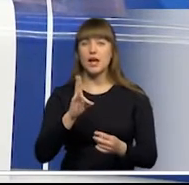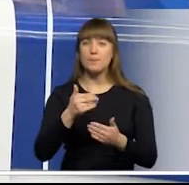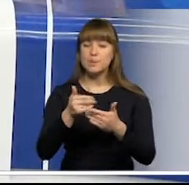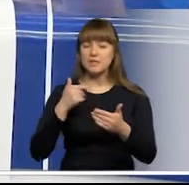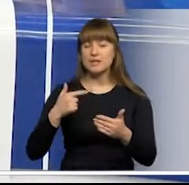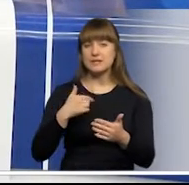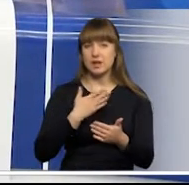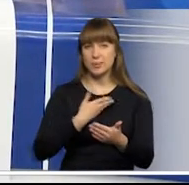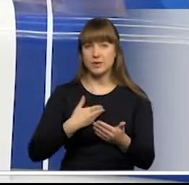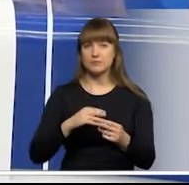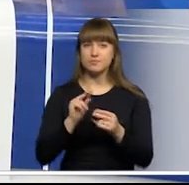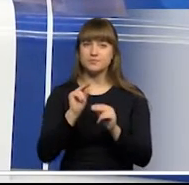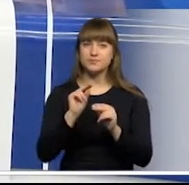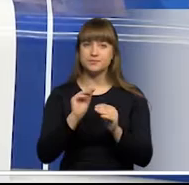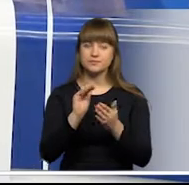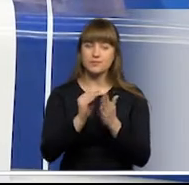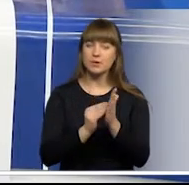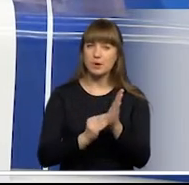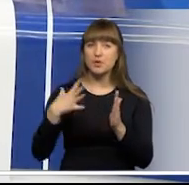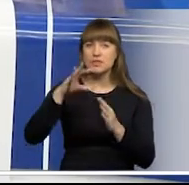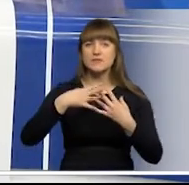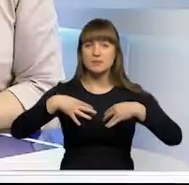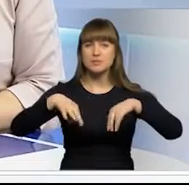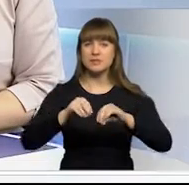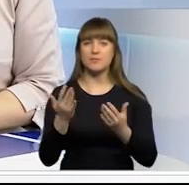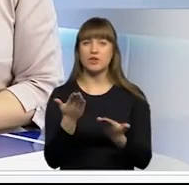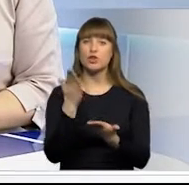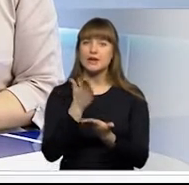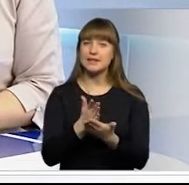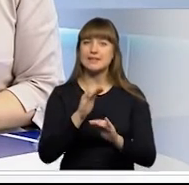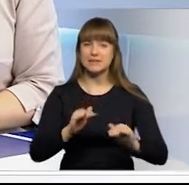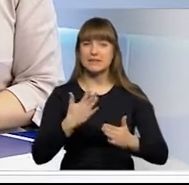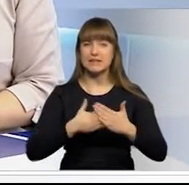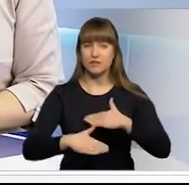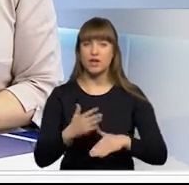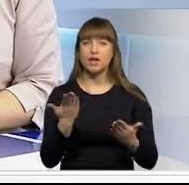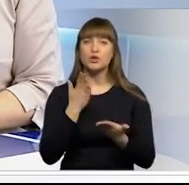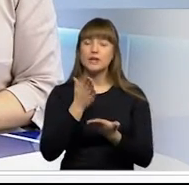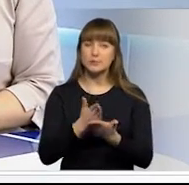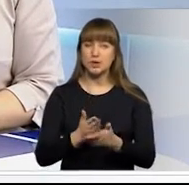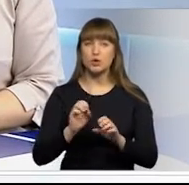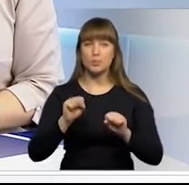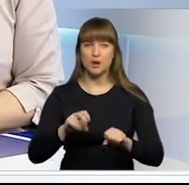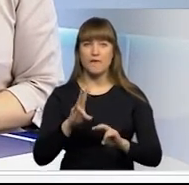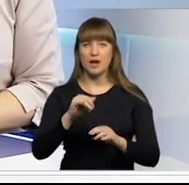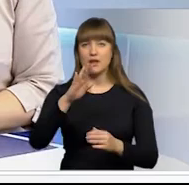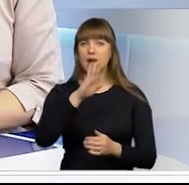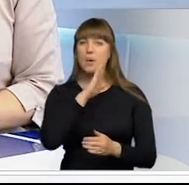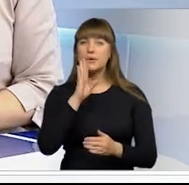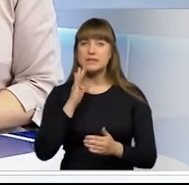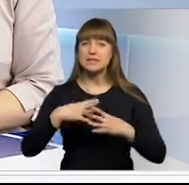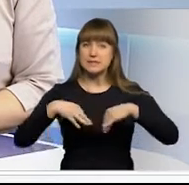с нашими всеми семьями, в которых есть дети-инвалиды и которые имеют право на материнский семейный капитал. Мы их